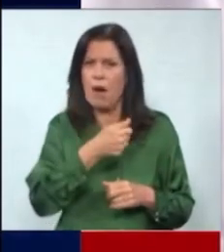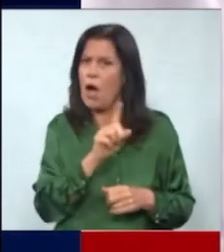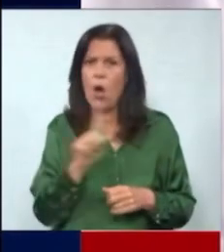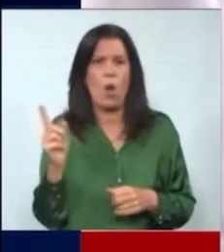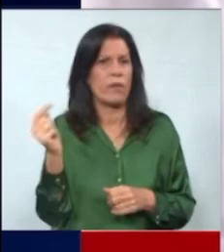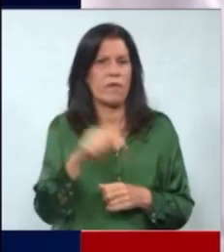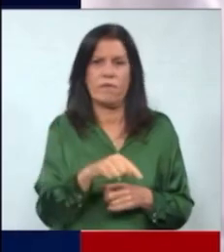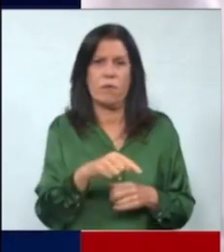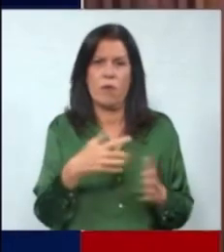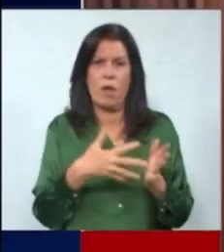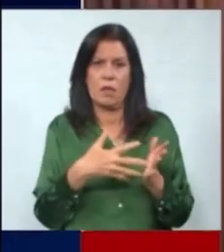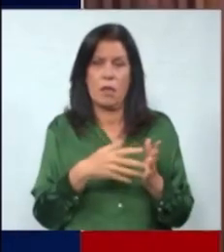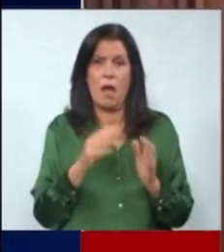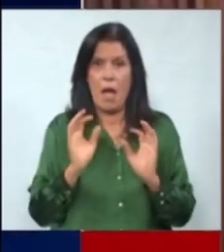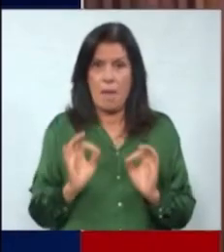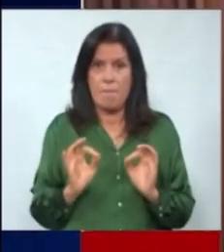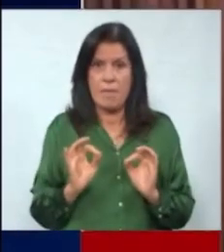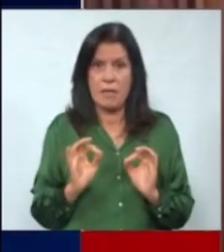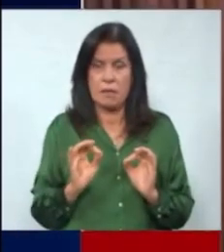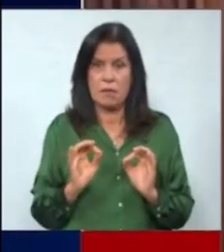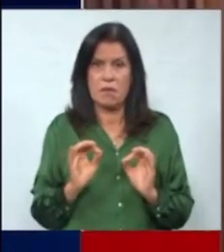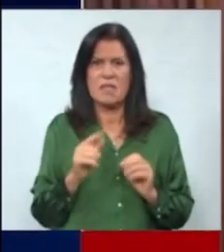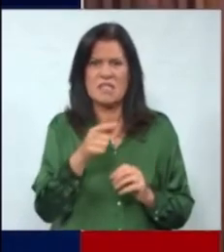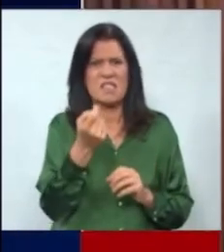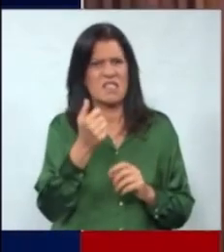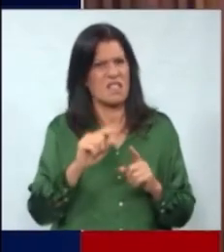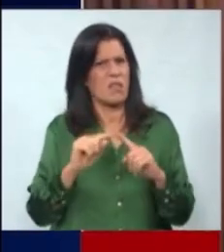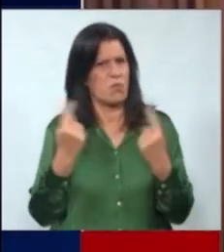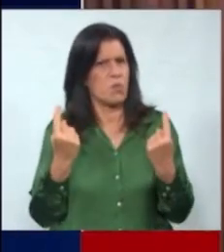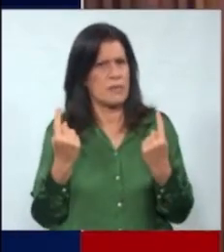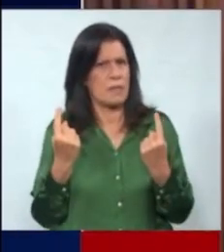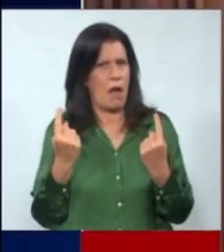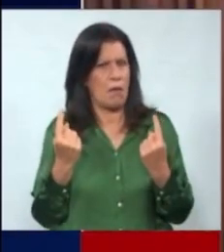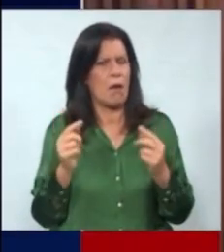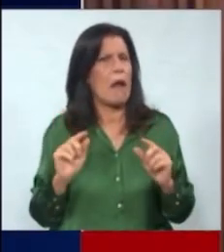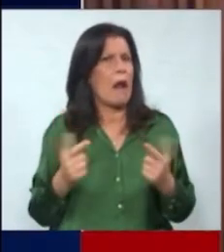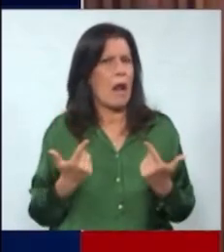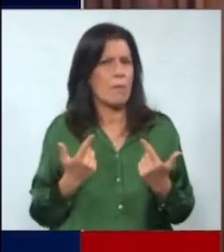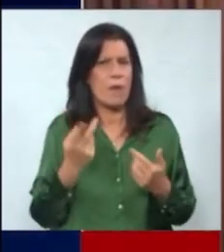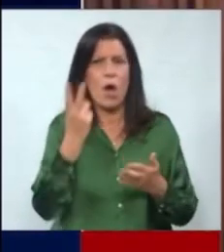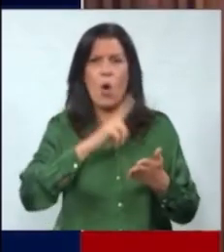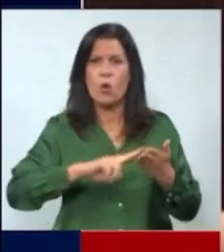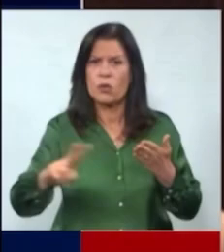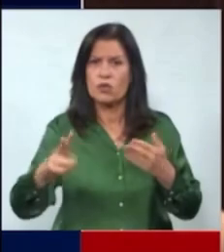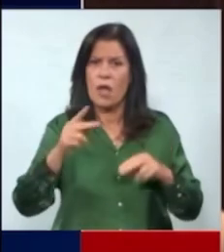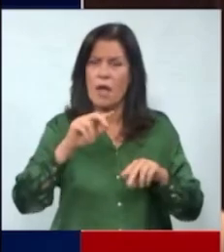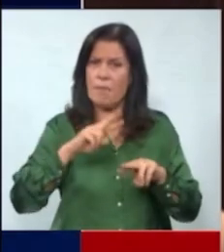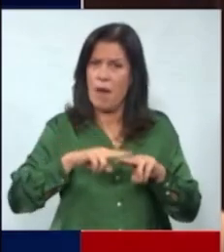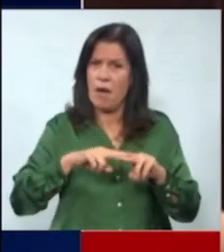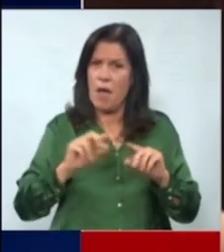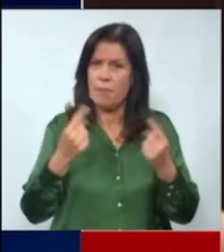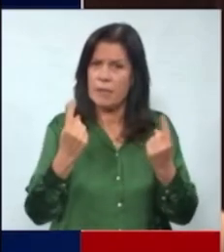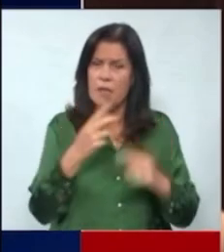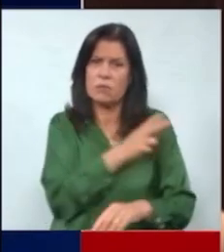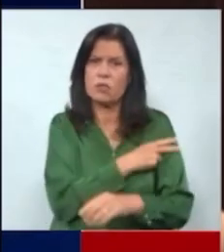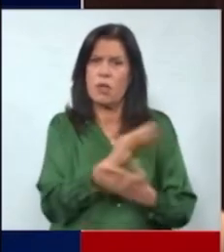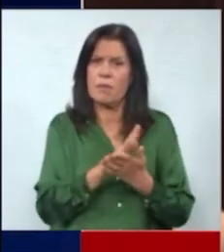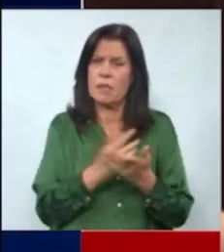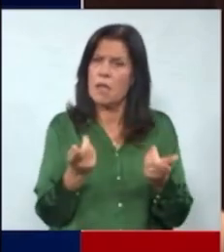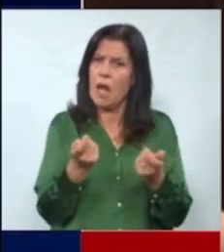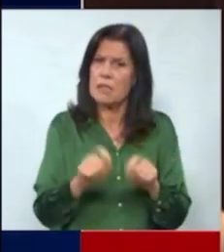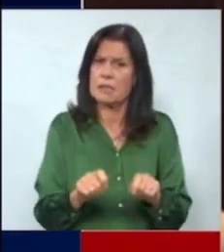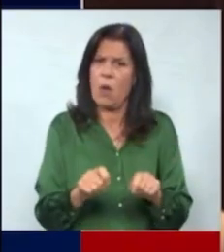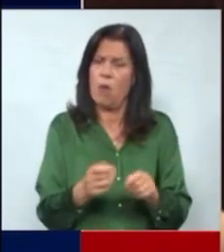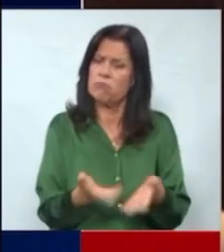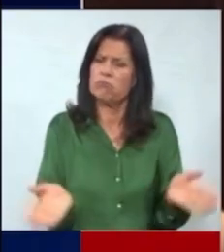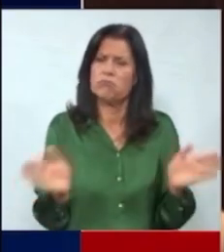אלה, ההשתלשלות האירועים די מוזרה בלשון המעטה. למה? 5 לאחר האירוע, במשטרה מחליטים לסגור את תיק החקירה. כשאנחנו מדברים היום עם גורמים